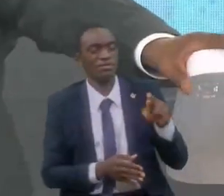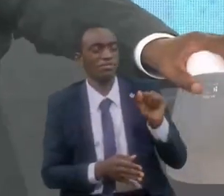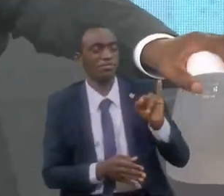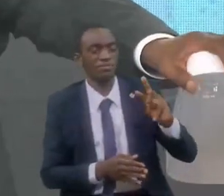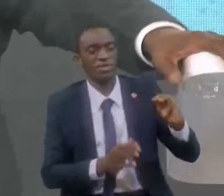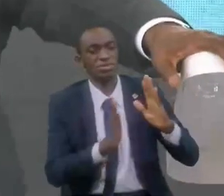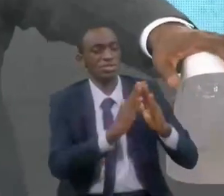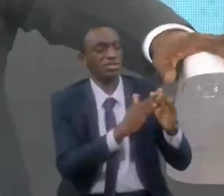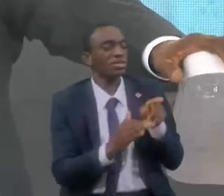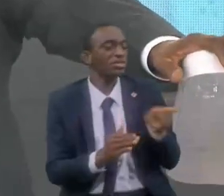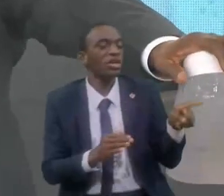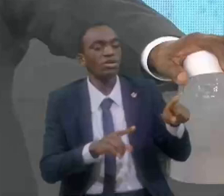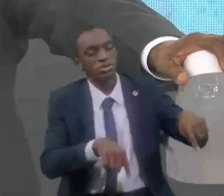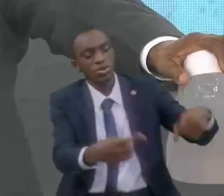parti,